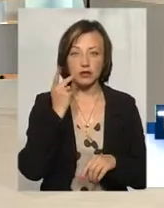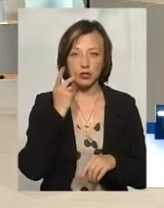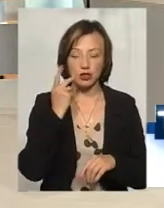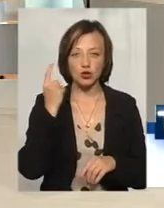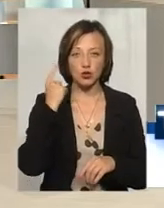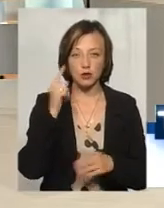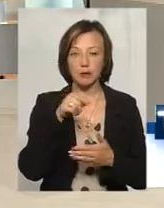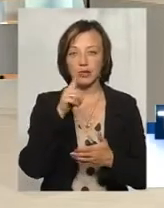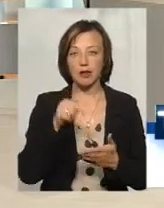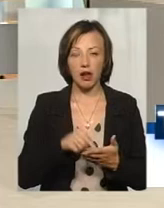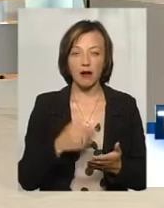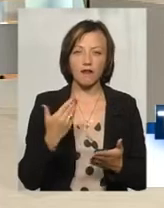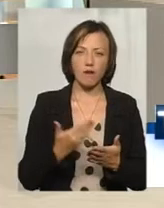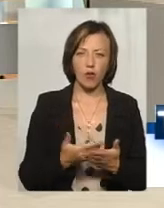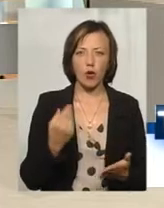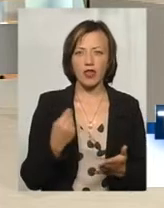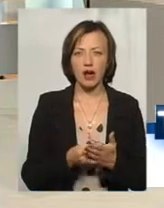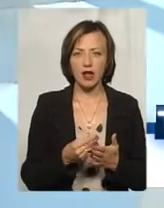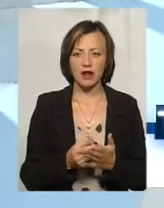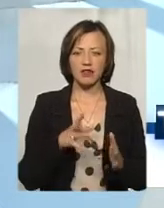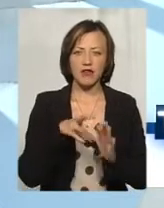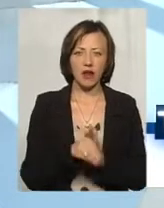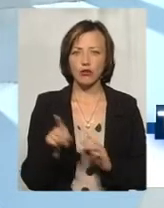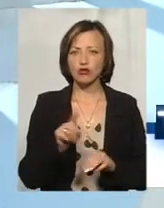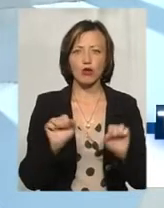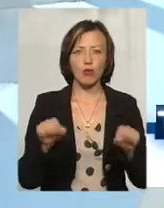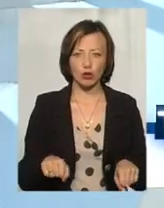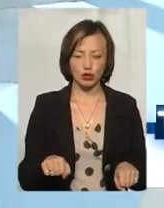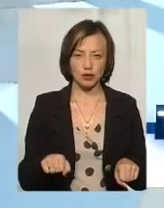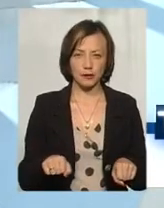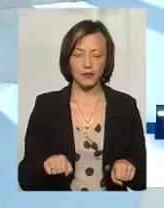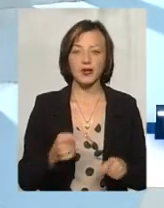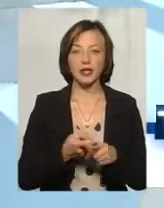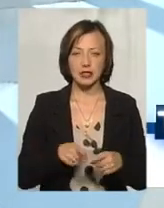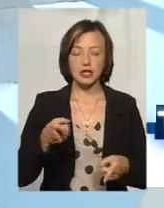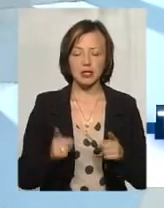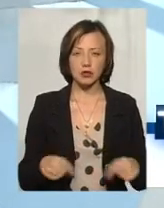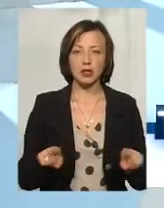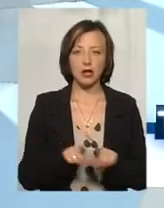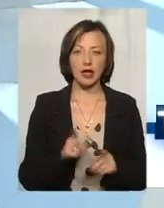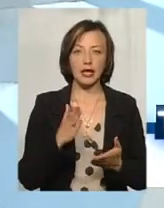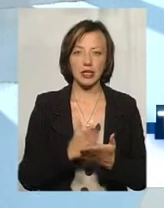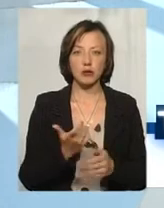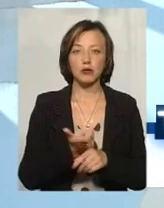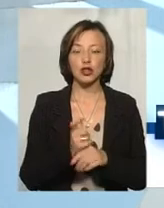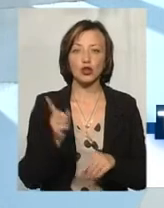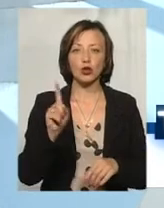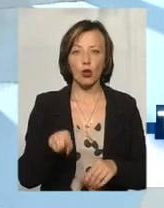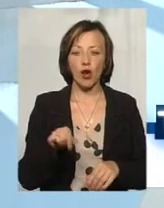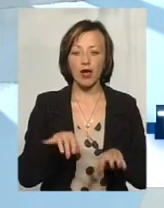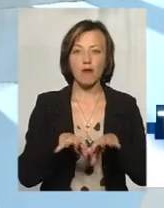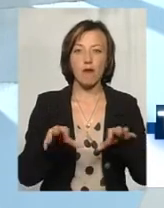що чули питання. От в тариф вставляють все, що тільки можна. І це дійсно так і є. І більше того, і